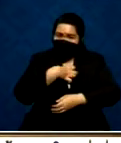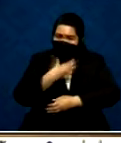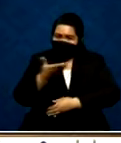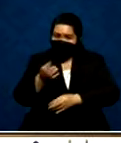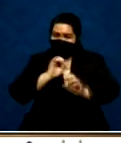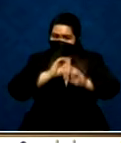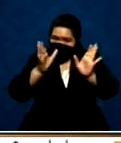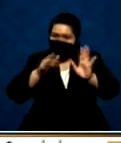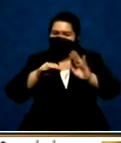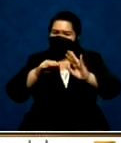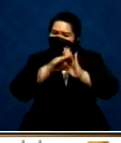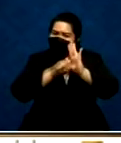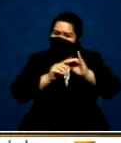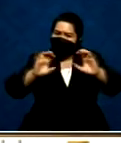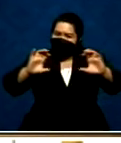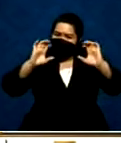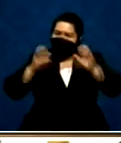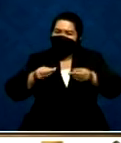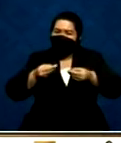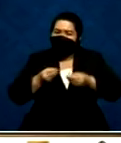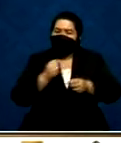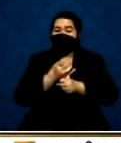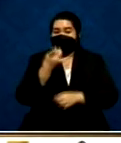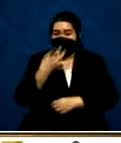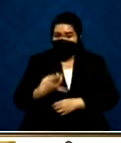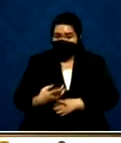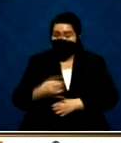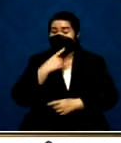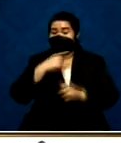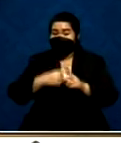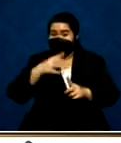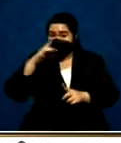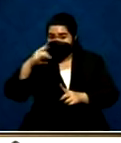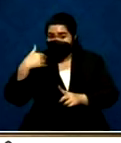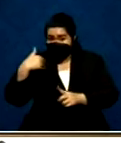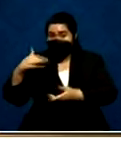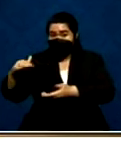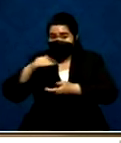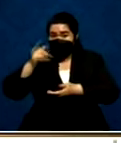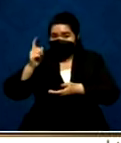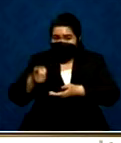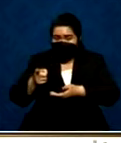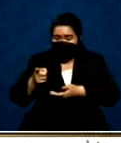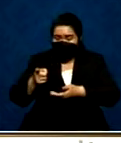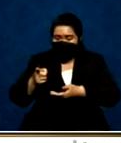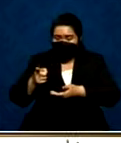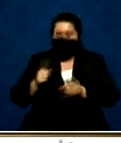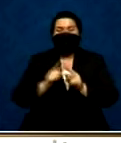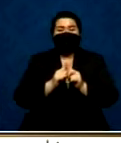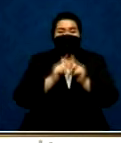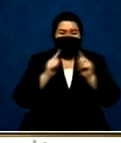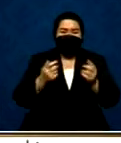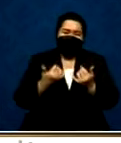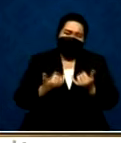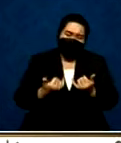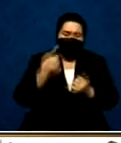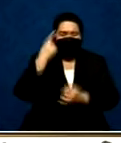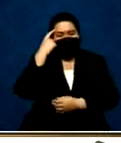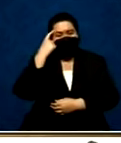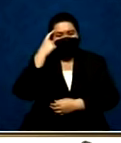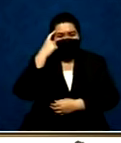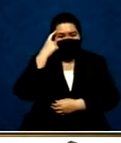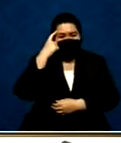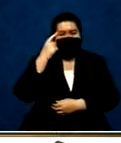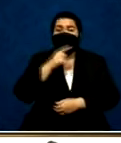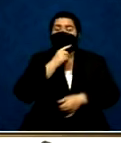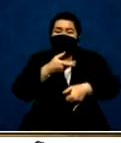เพราะว่าวัคซีนจะมาในเดือนสิงหาคมและยังเป็นวัคซีน ในระยะที่เรายังกังวลอยู่นะครับว่าจะปล